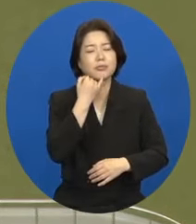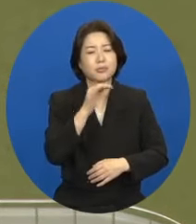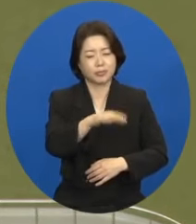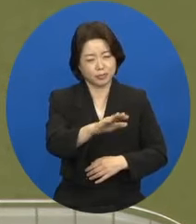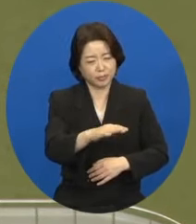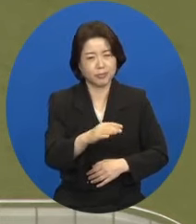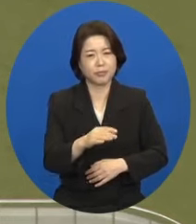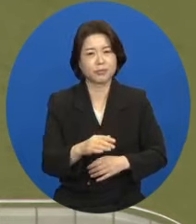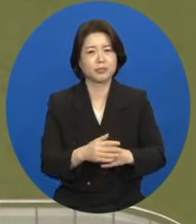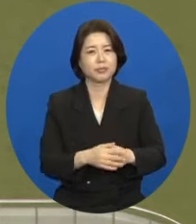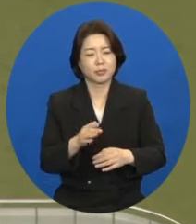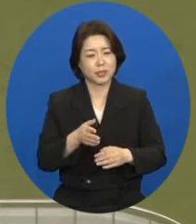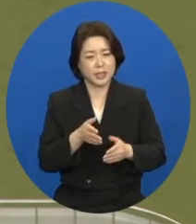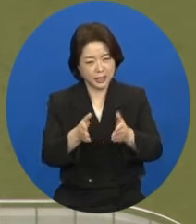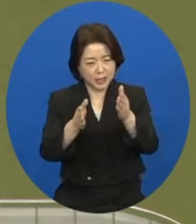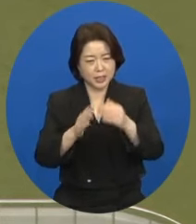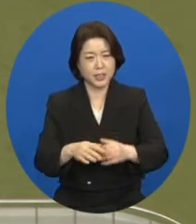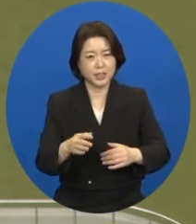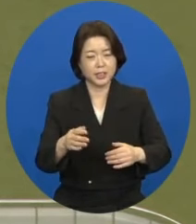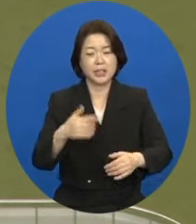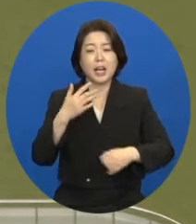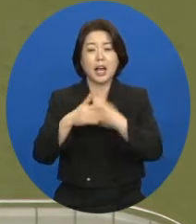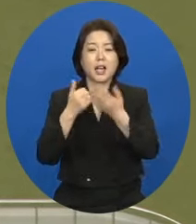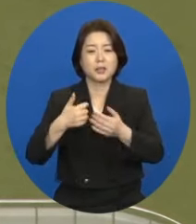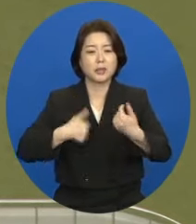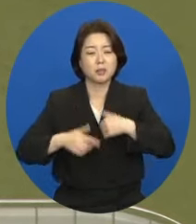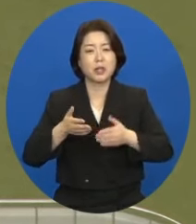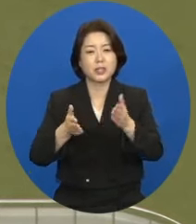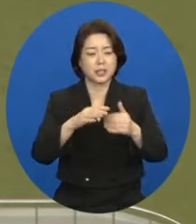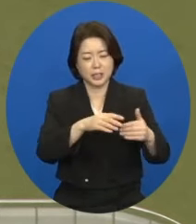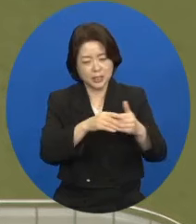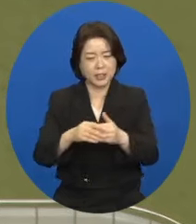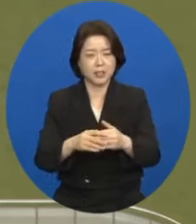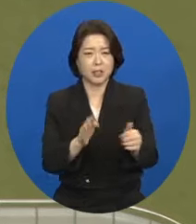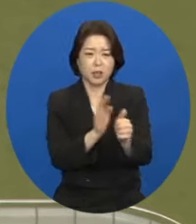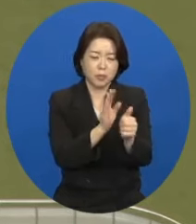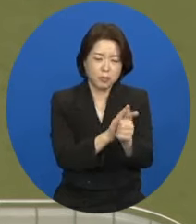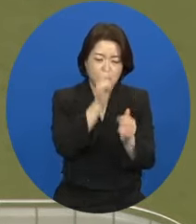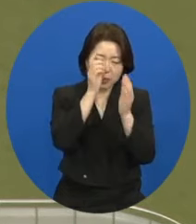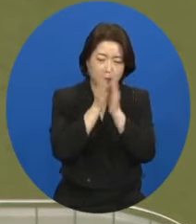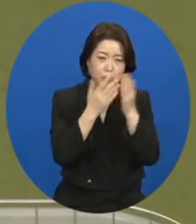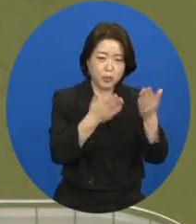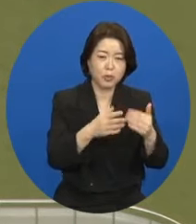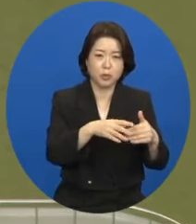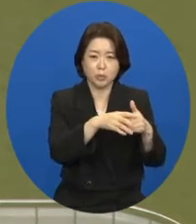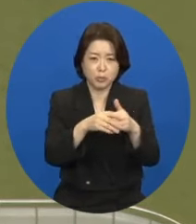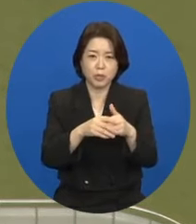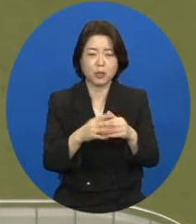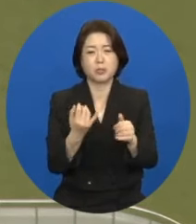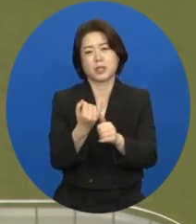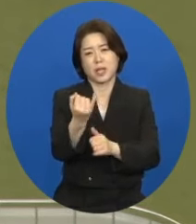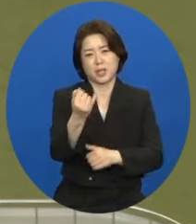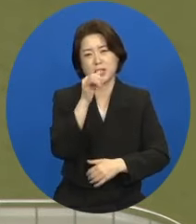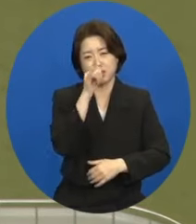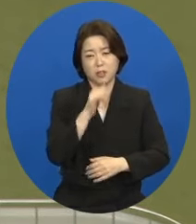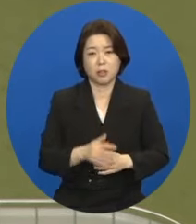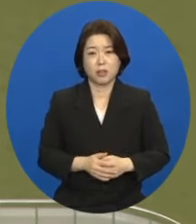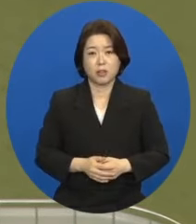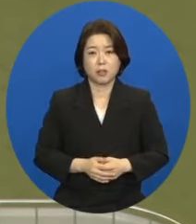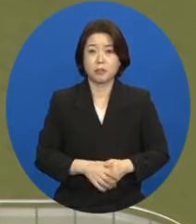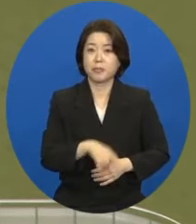여보 이 길이 주님이 기뻐하시는 길이야 기도해주고 붙잡아준 아내가 또한 있었어요. 그래서